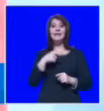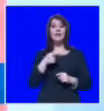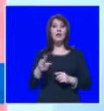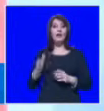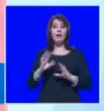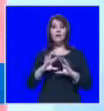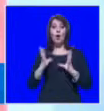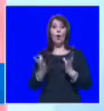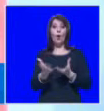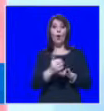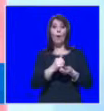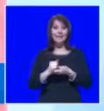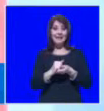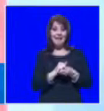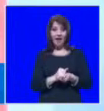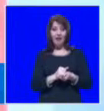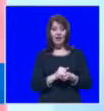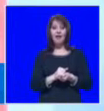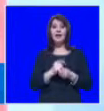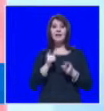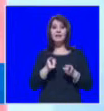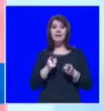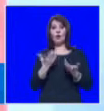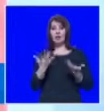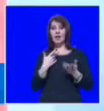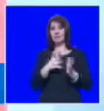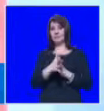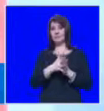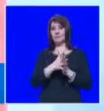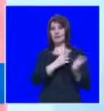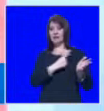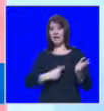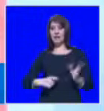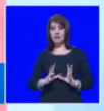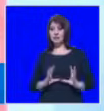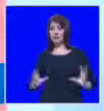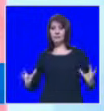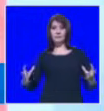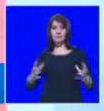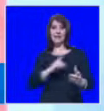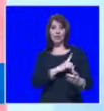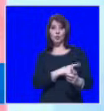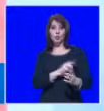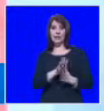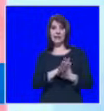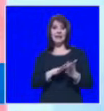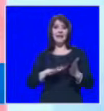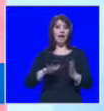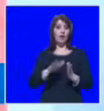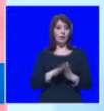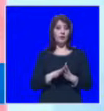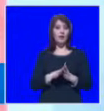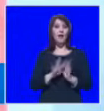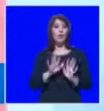обединява и в това той да бъде символ на нацията като един силен народ. В момента, в който